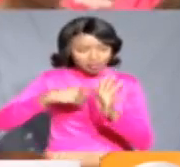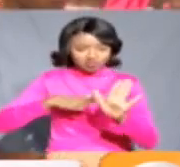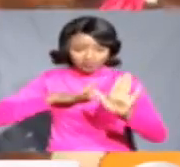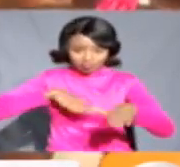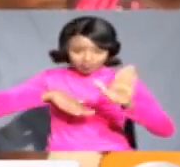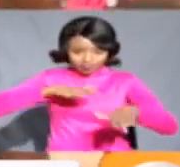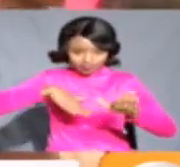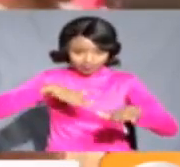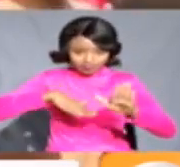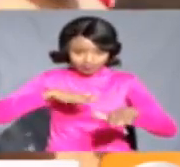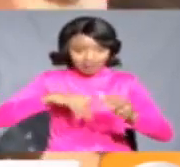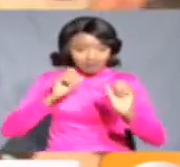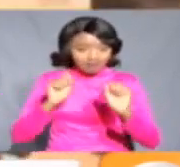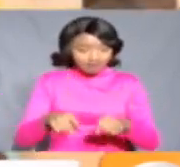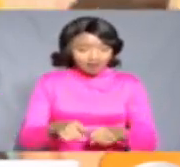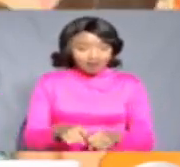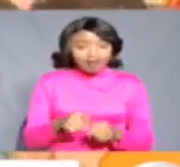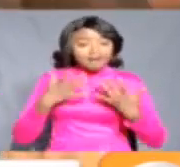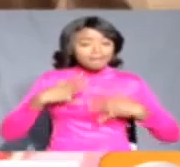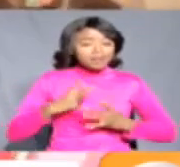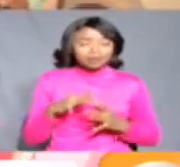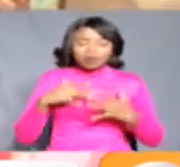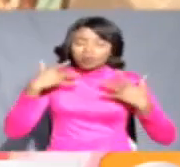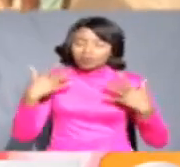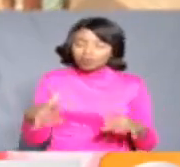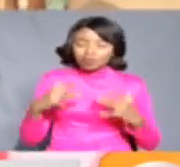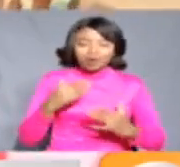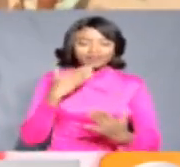nguo. Mashabiki hao walishukuru Mulembe kwa